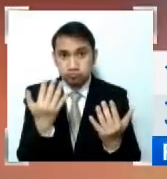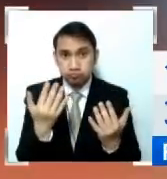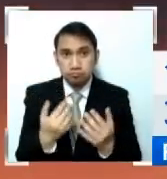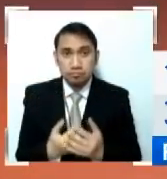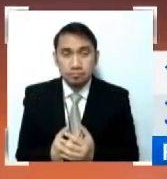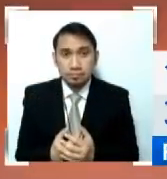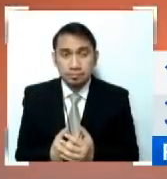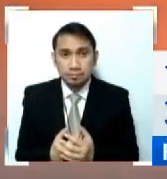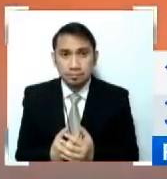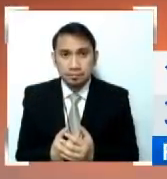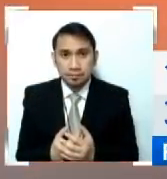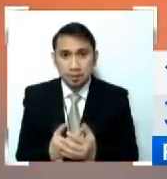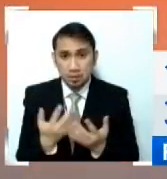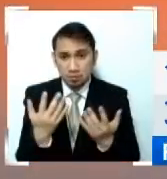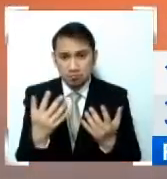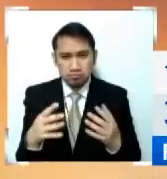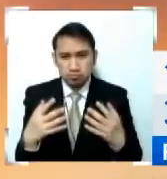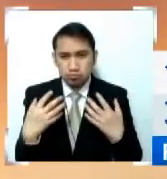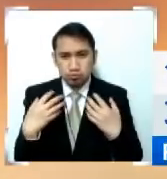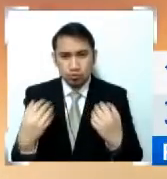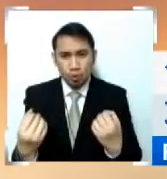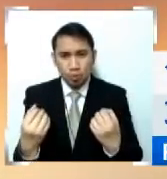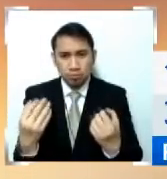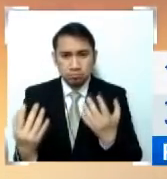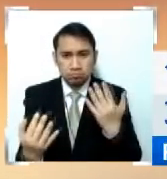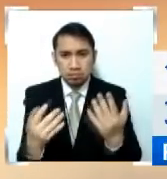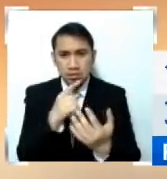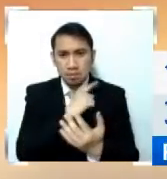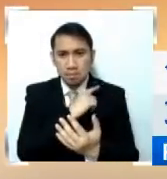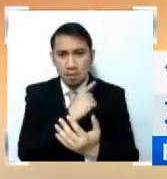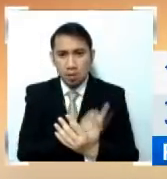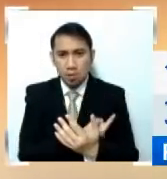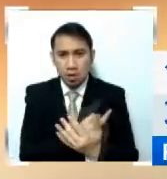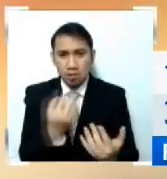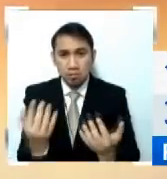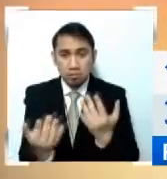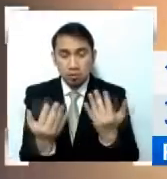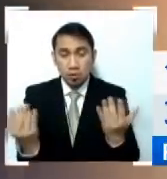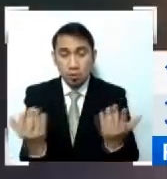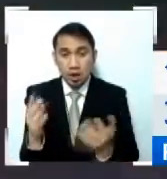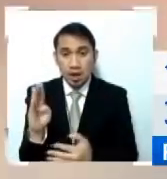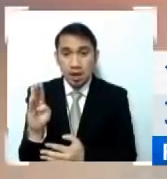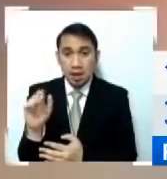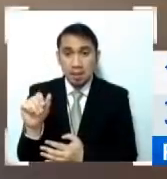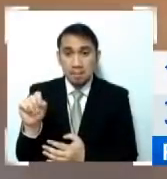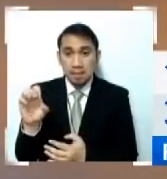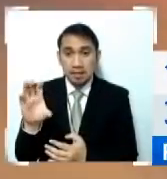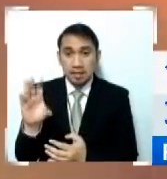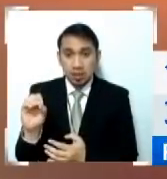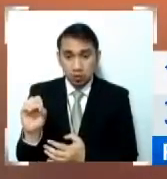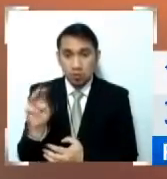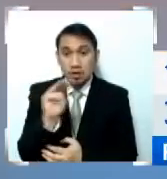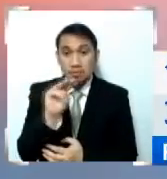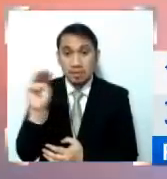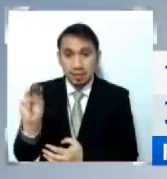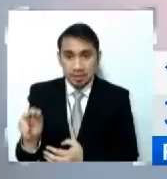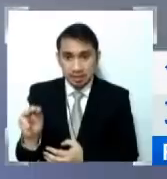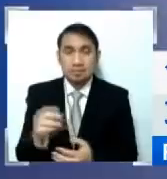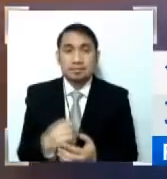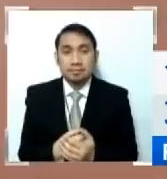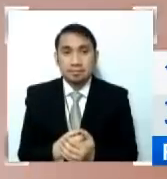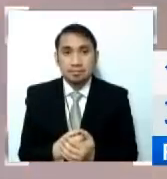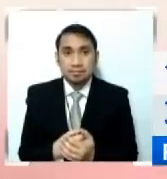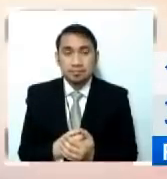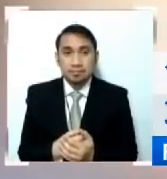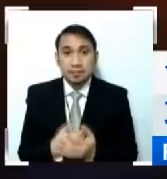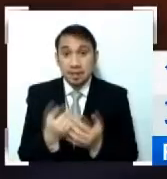Nilamon ng naglalagablab na apoy ang residential area na ito sa Paseco compound sa port area Maynila. Dali-daling lumikas